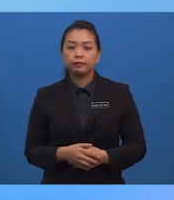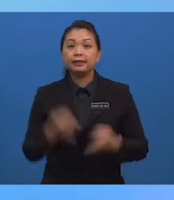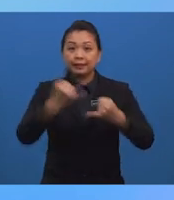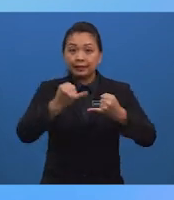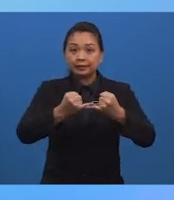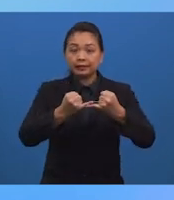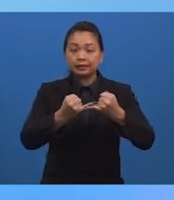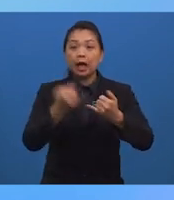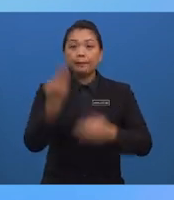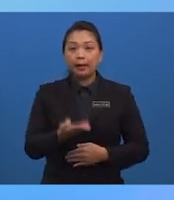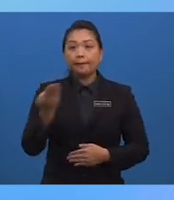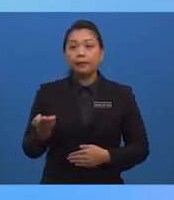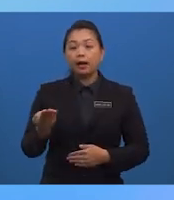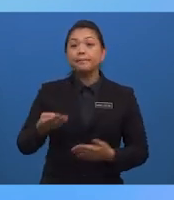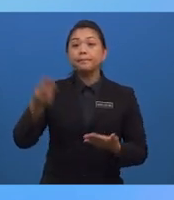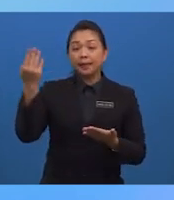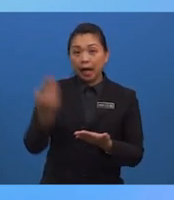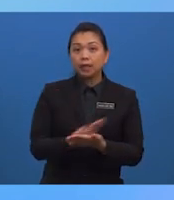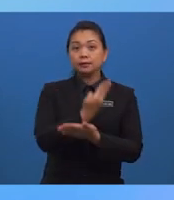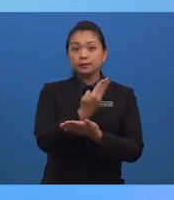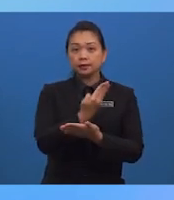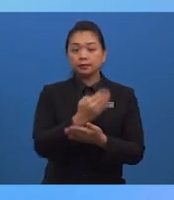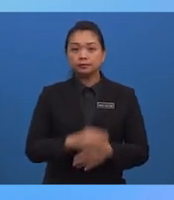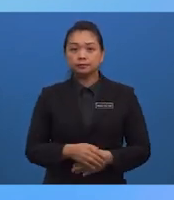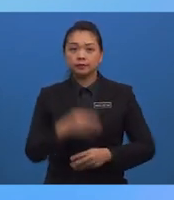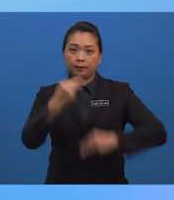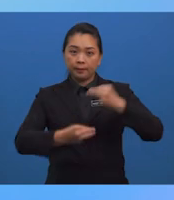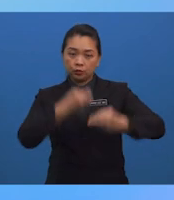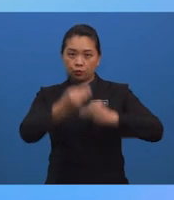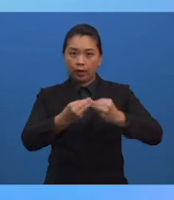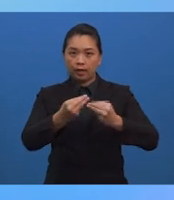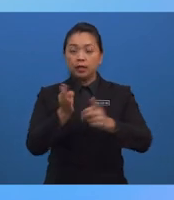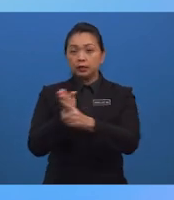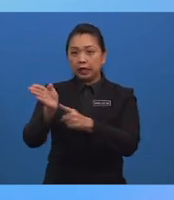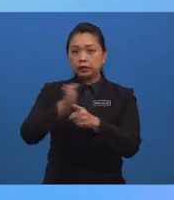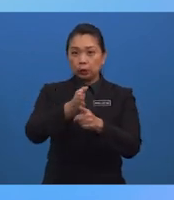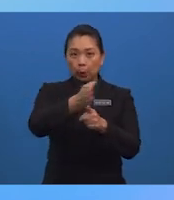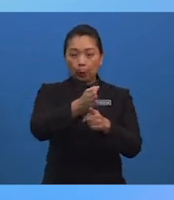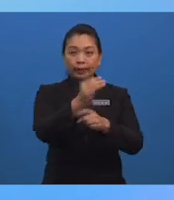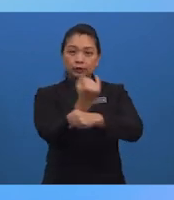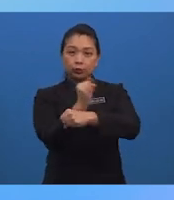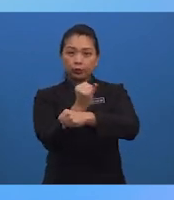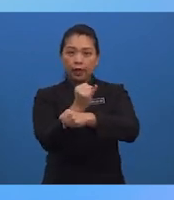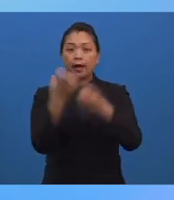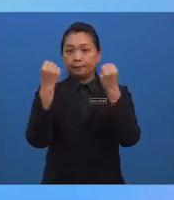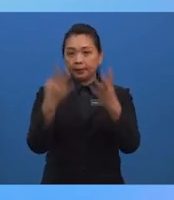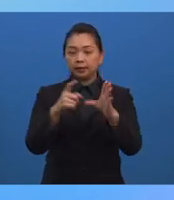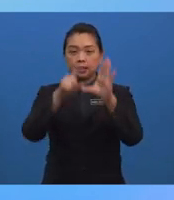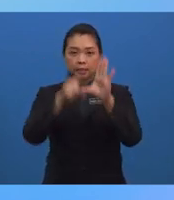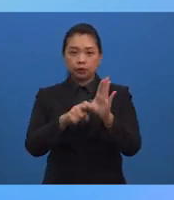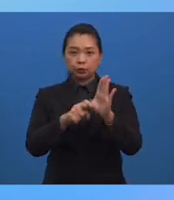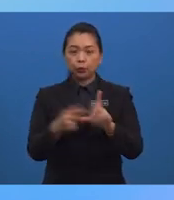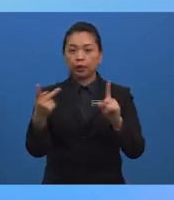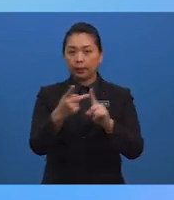bahan mentah. Kemajuan sektor perindustrian banyak bergantung kepada keperluan bahan mentah